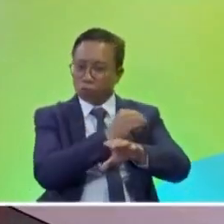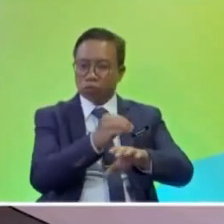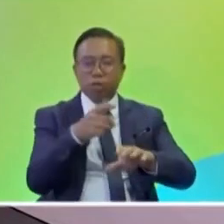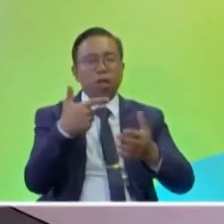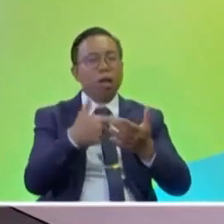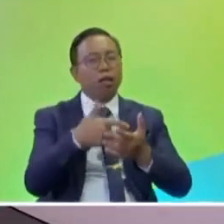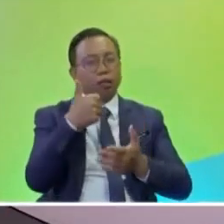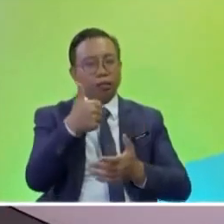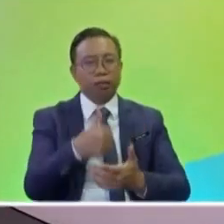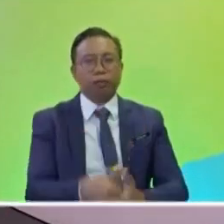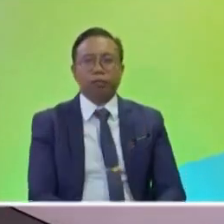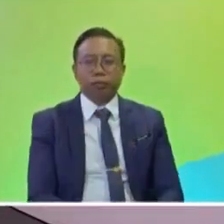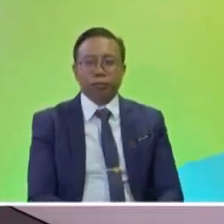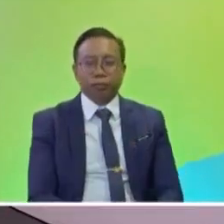power.